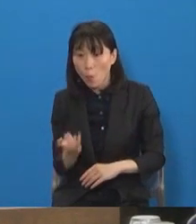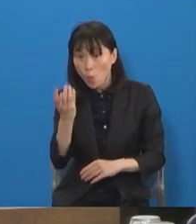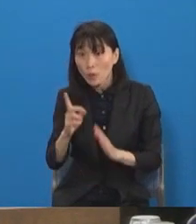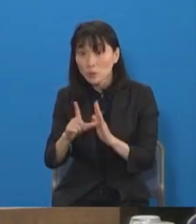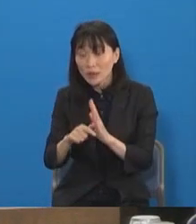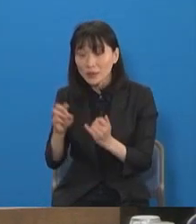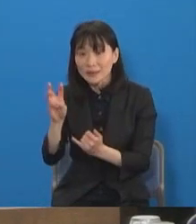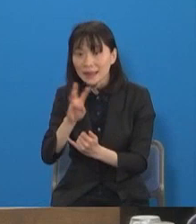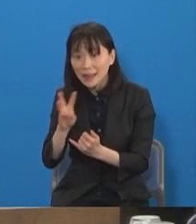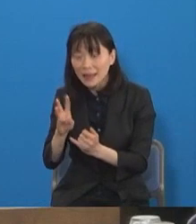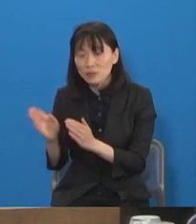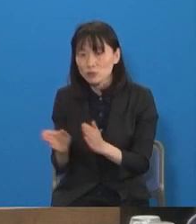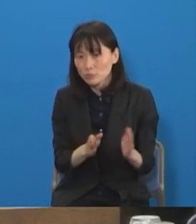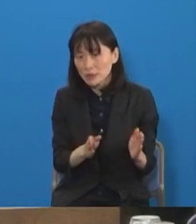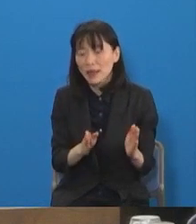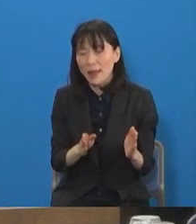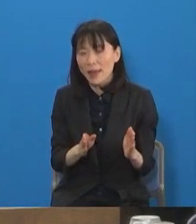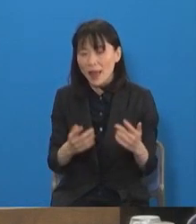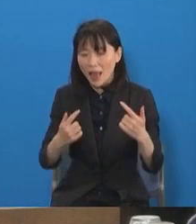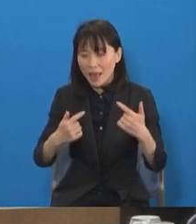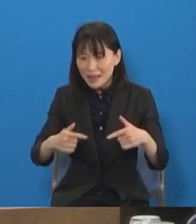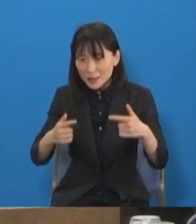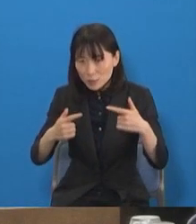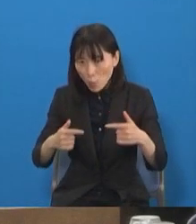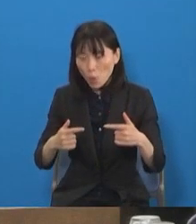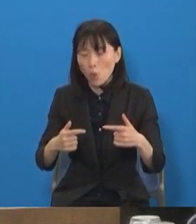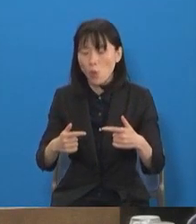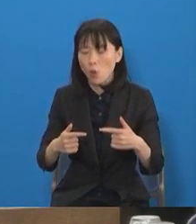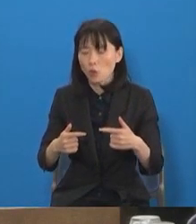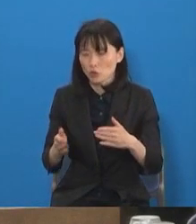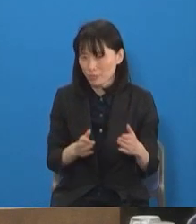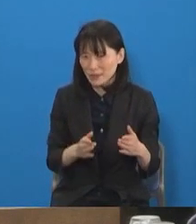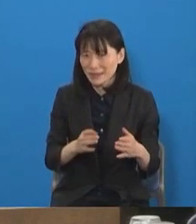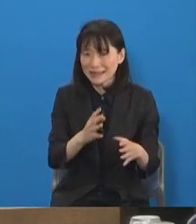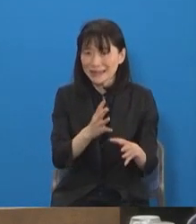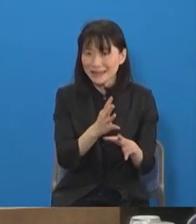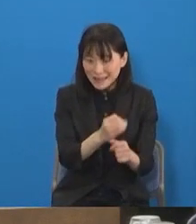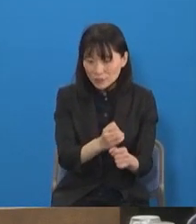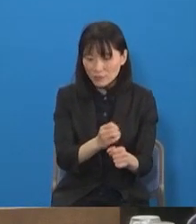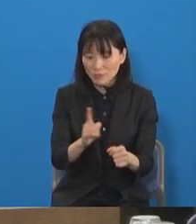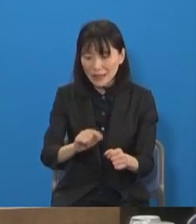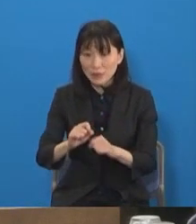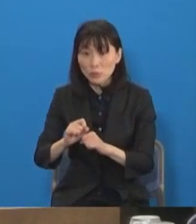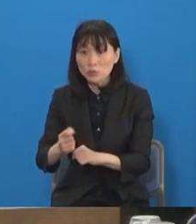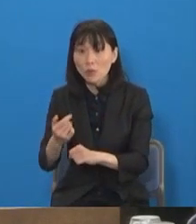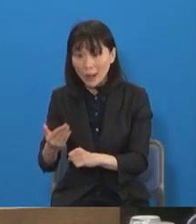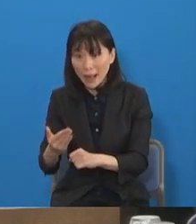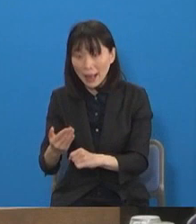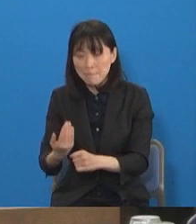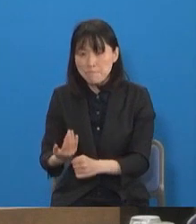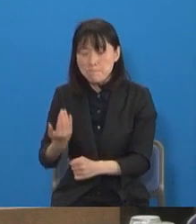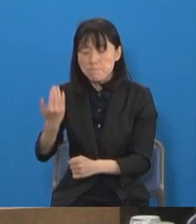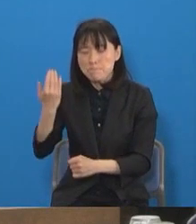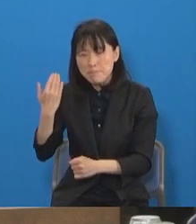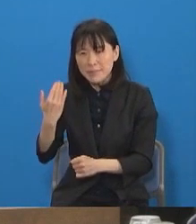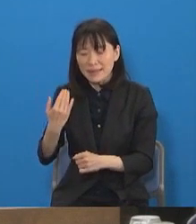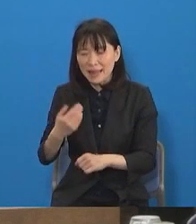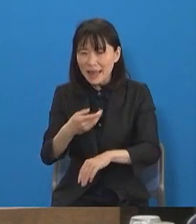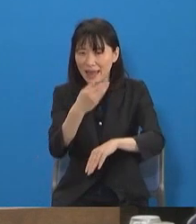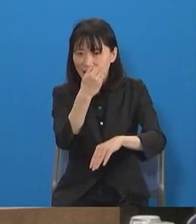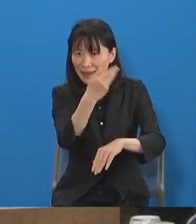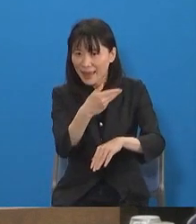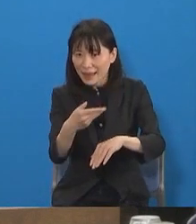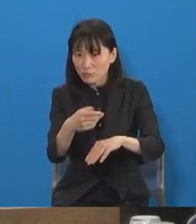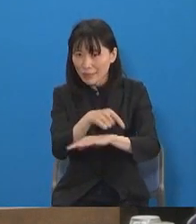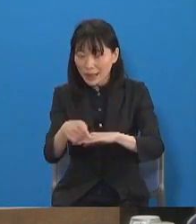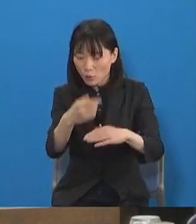害に備え、日頃からの備えや、いつ何をするのかについて、あらかじめ時系列で計画